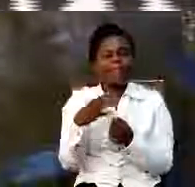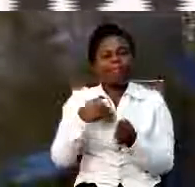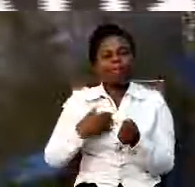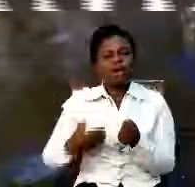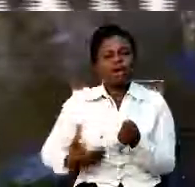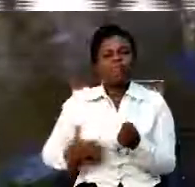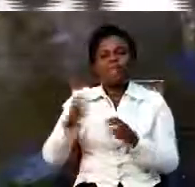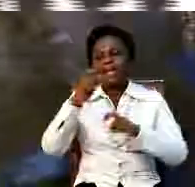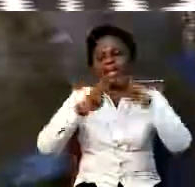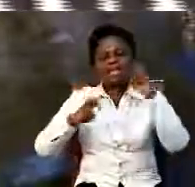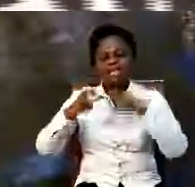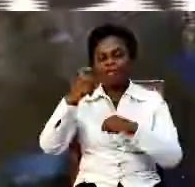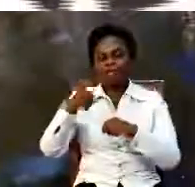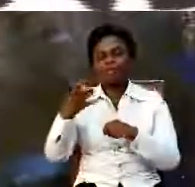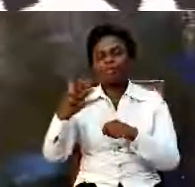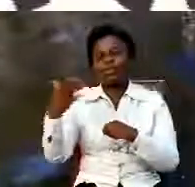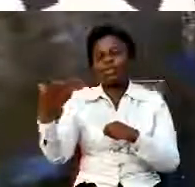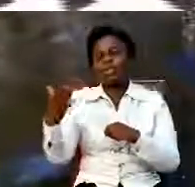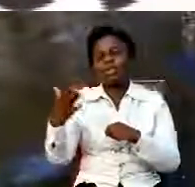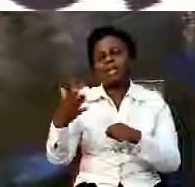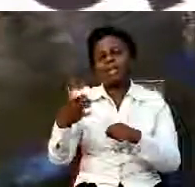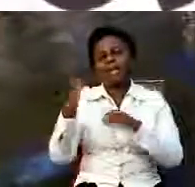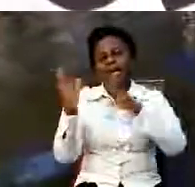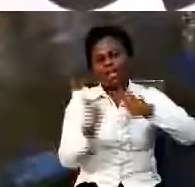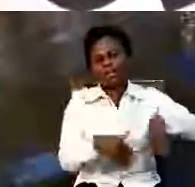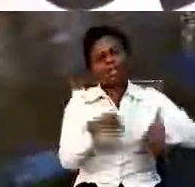mwanamke anatafuta mtu mwingine kabla hajakutafuta wewe,